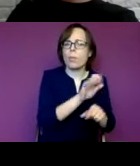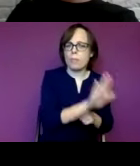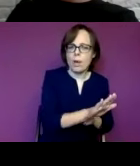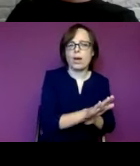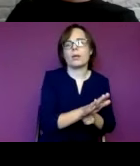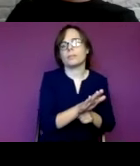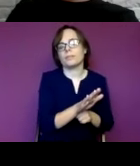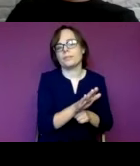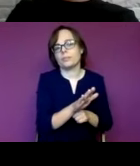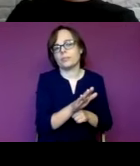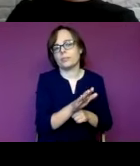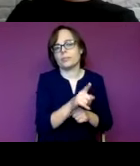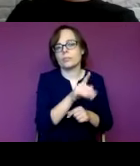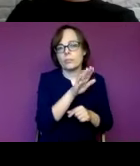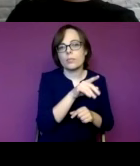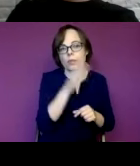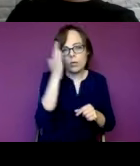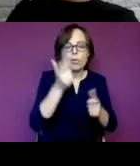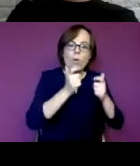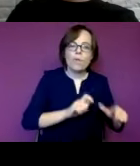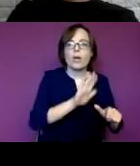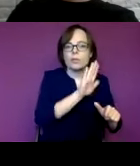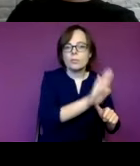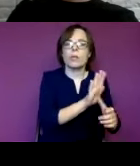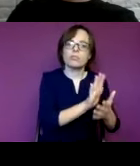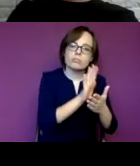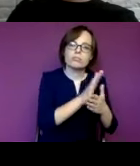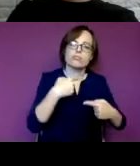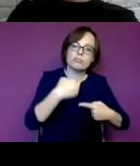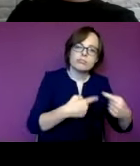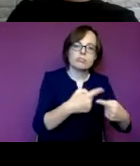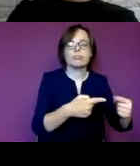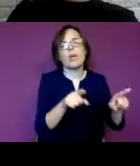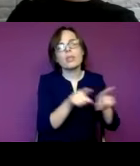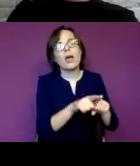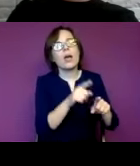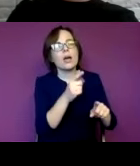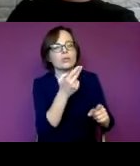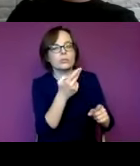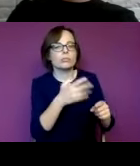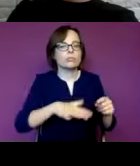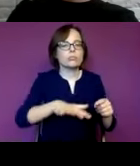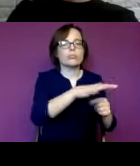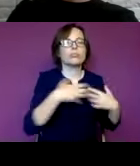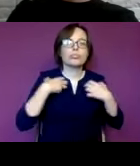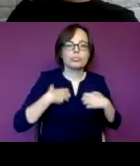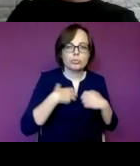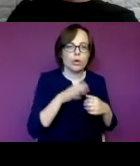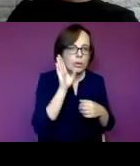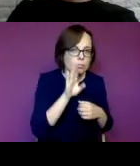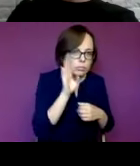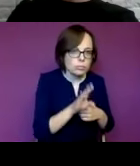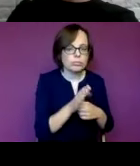pewnymi układami zachowanymi w kategoriach, prawda, no, pewnego krajobrazu wiejskiego i właśnie tego, co Państwo mówią,